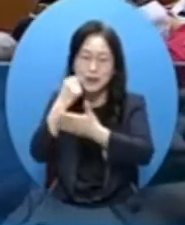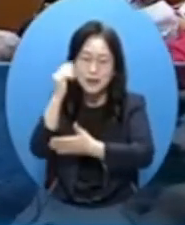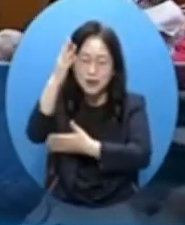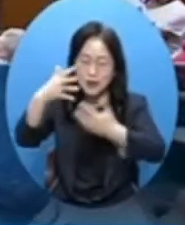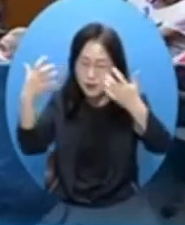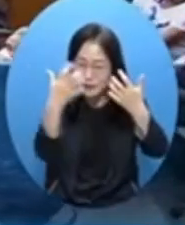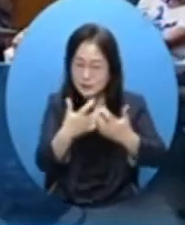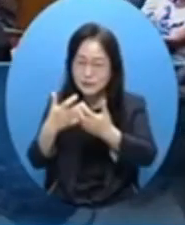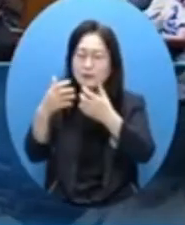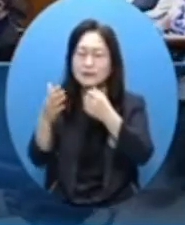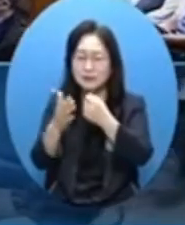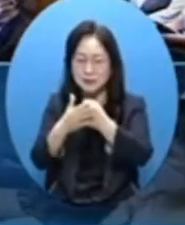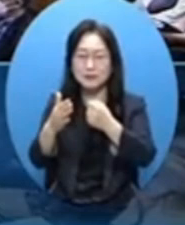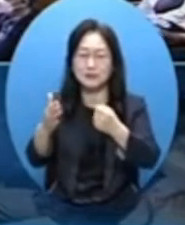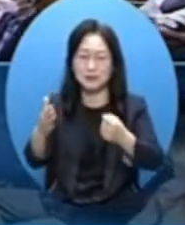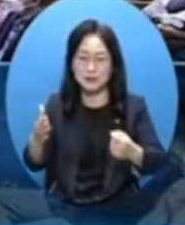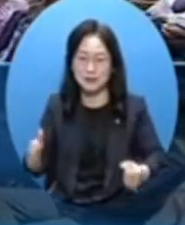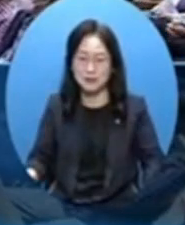성전에 가득함이었더라